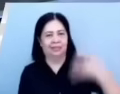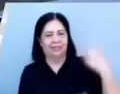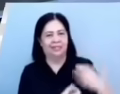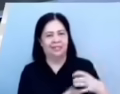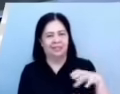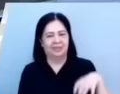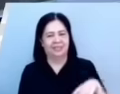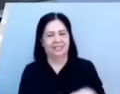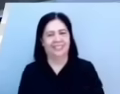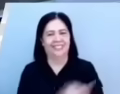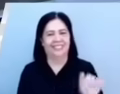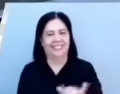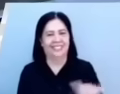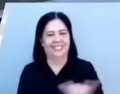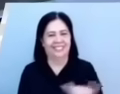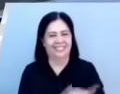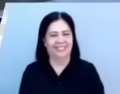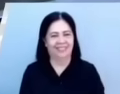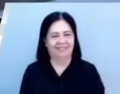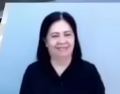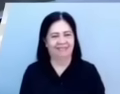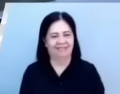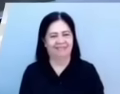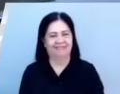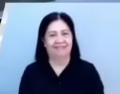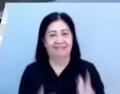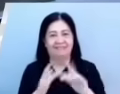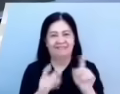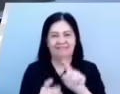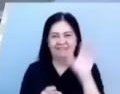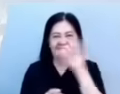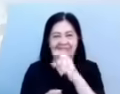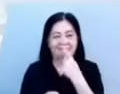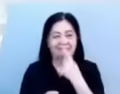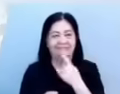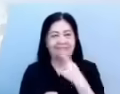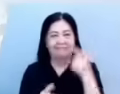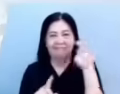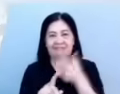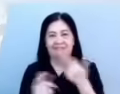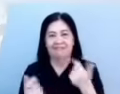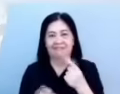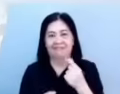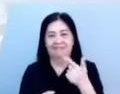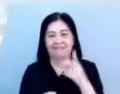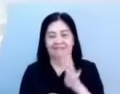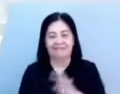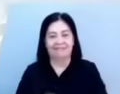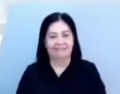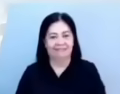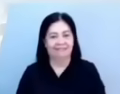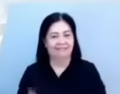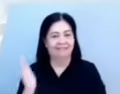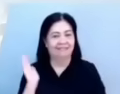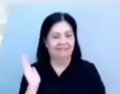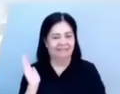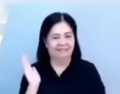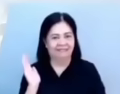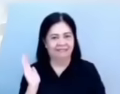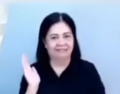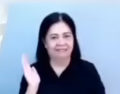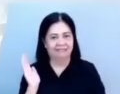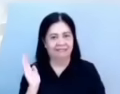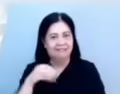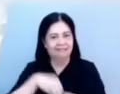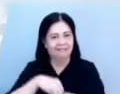ako. Ayos. Ang mga netizens kaya, ang sabi ko anong goals nila ngayong 2024. Ang goal ni Angeline Rompe ay makapag-ipon